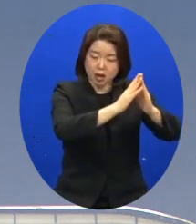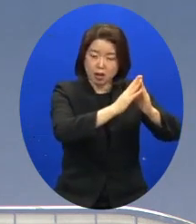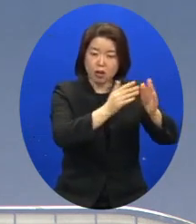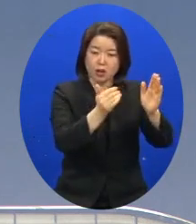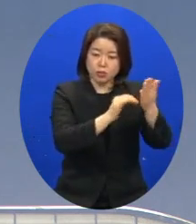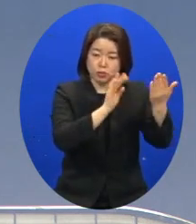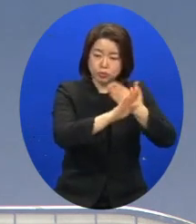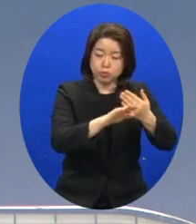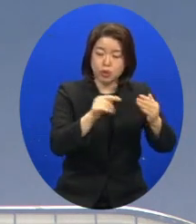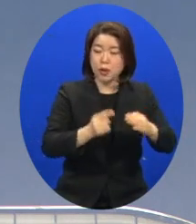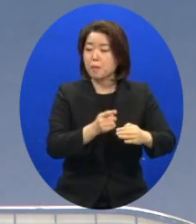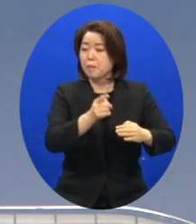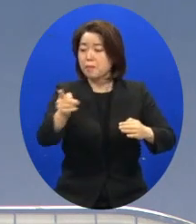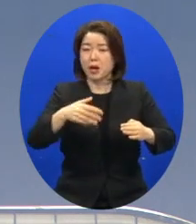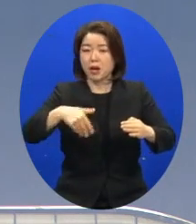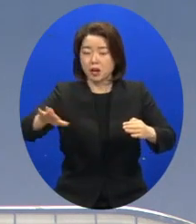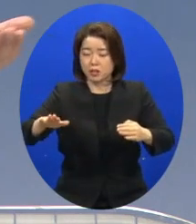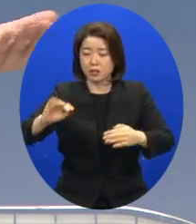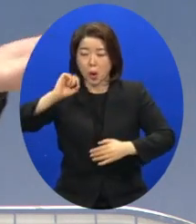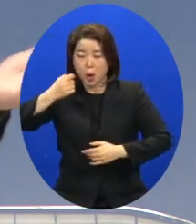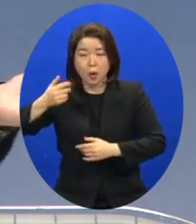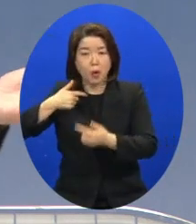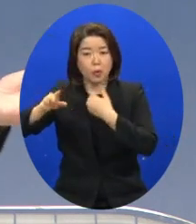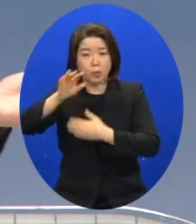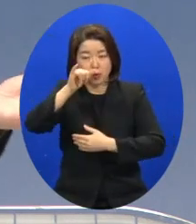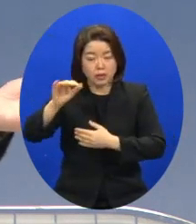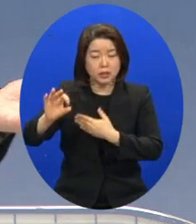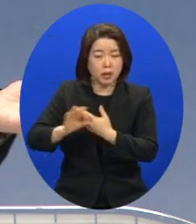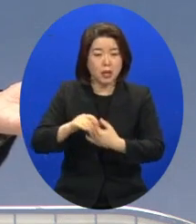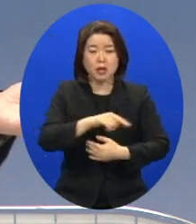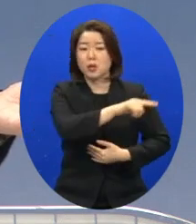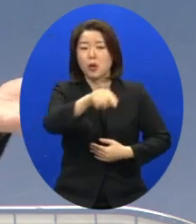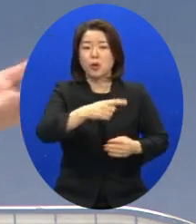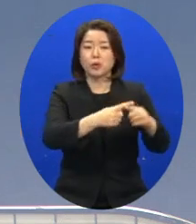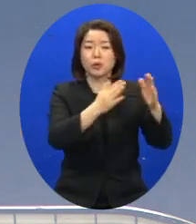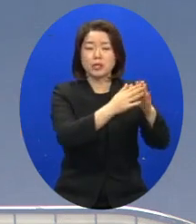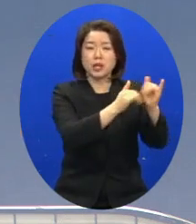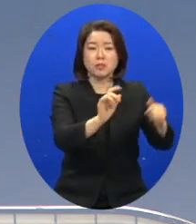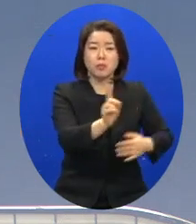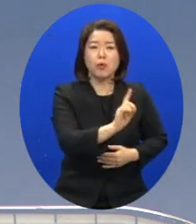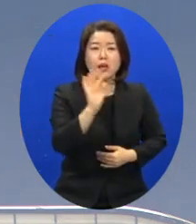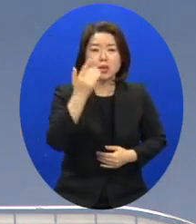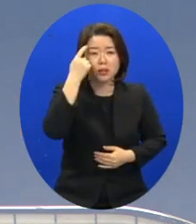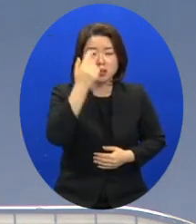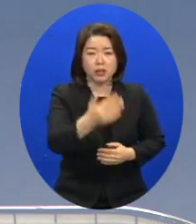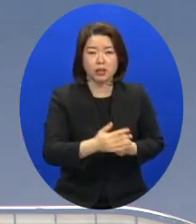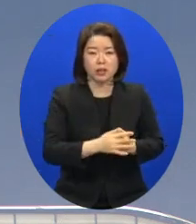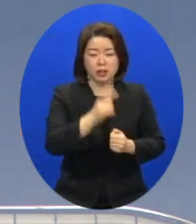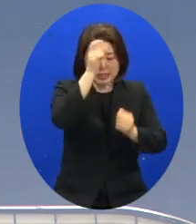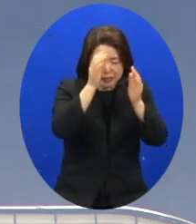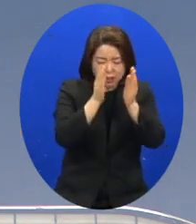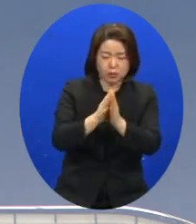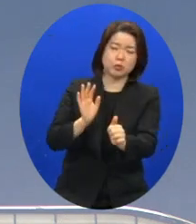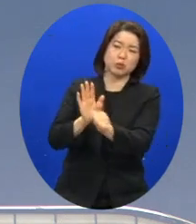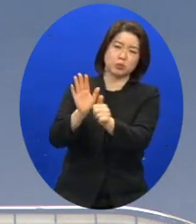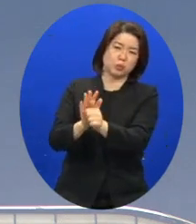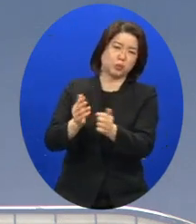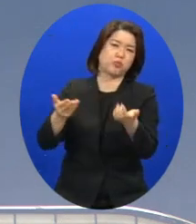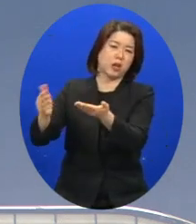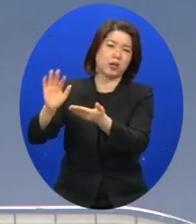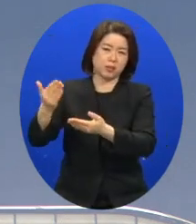이런 어려움을 겪는다면 고린도 교회는 뭐 해 줘 기도로 뒷받침해야 되잖아요